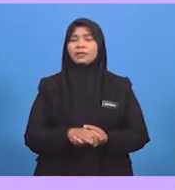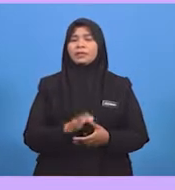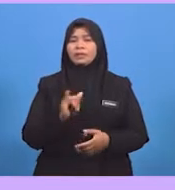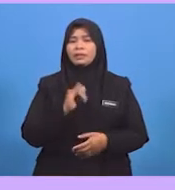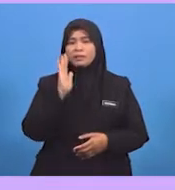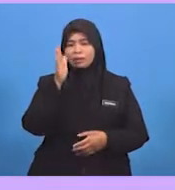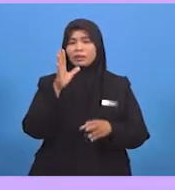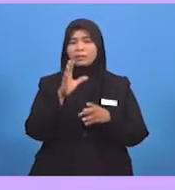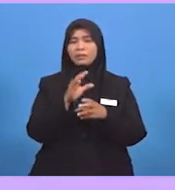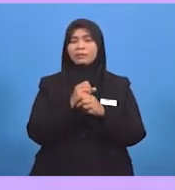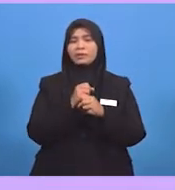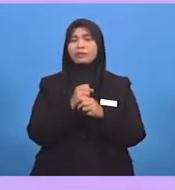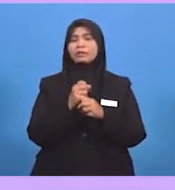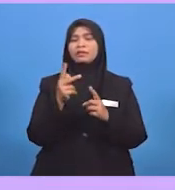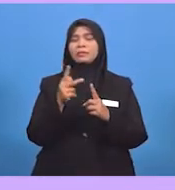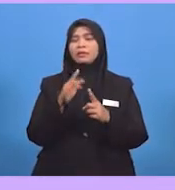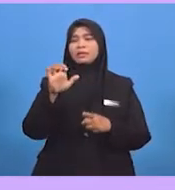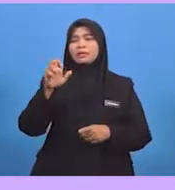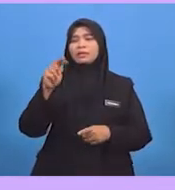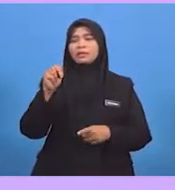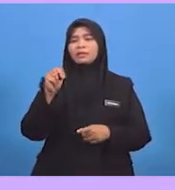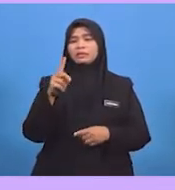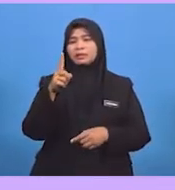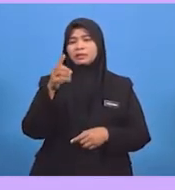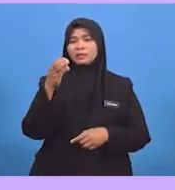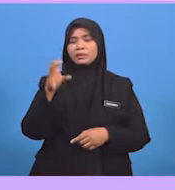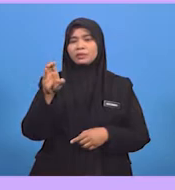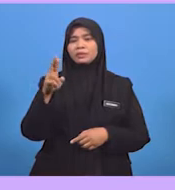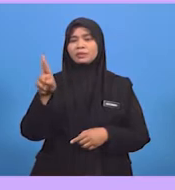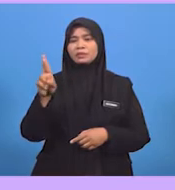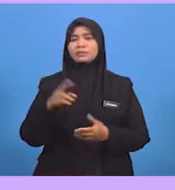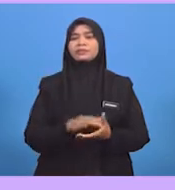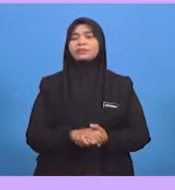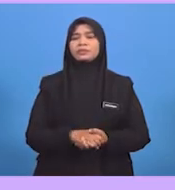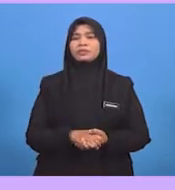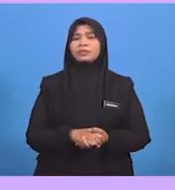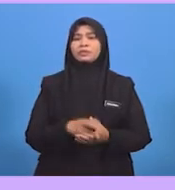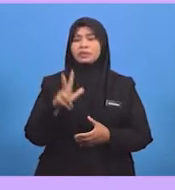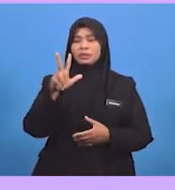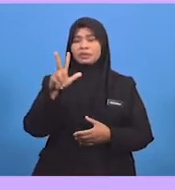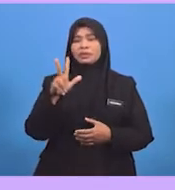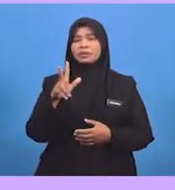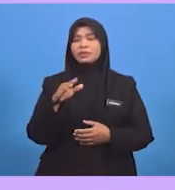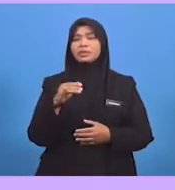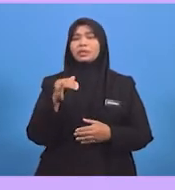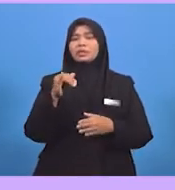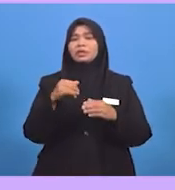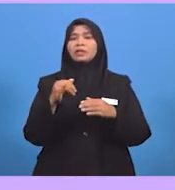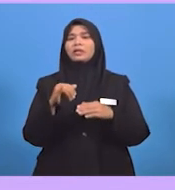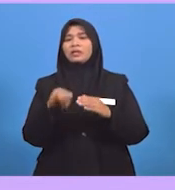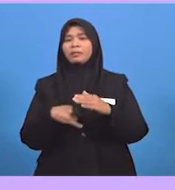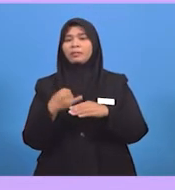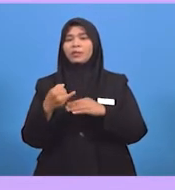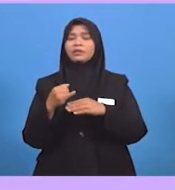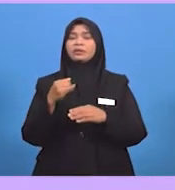RM3,894, saya akan dapat menukarkannya kepada yen 100,000. Situasi ketiga, pengimport dari